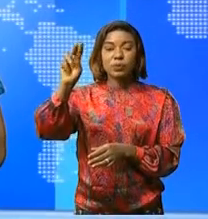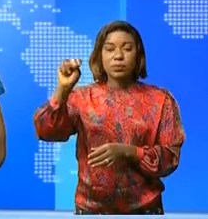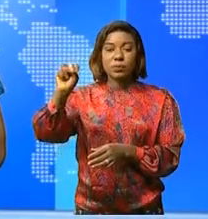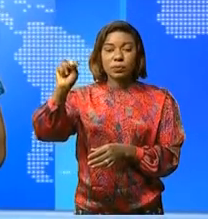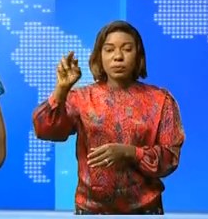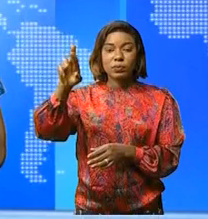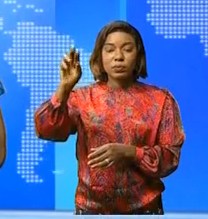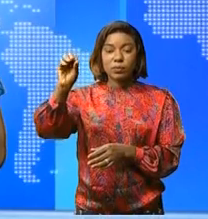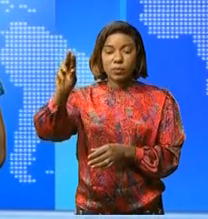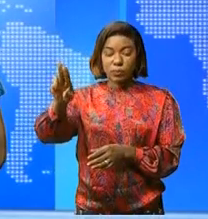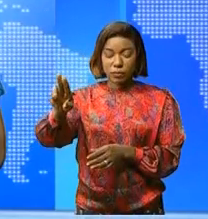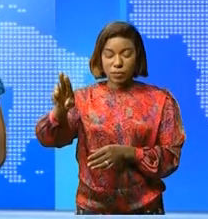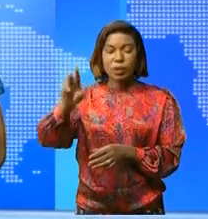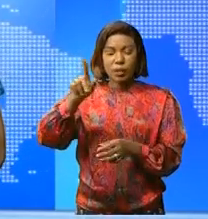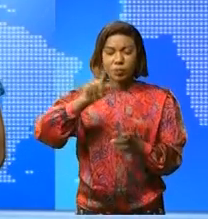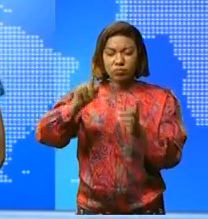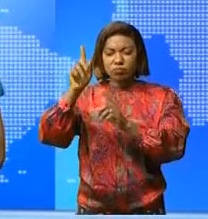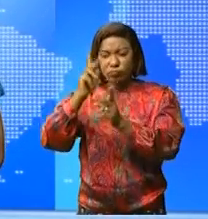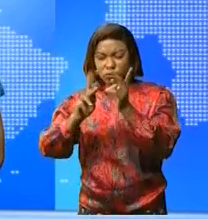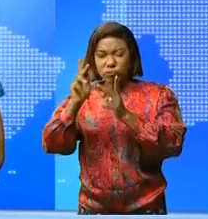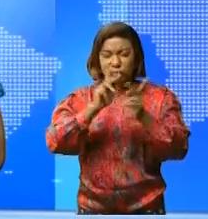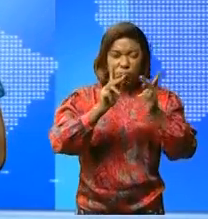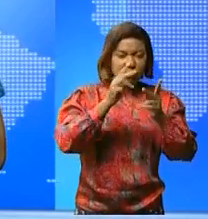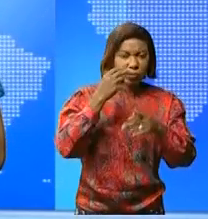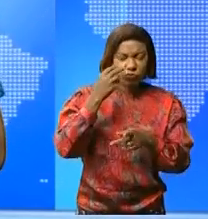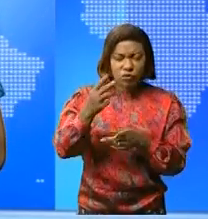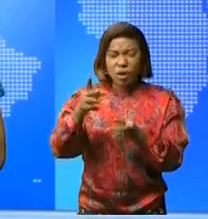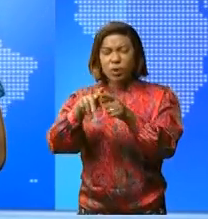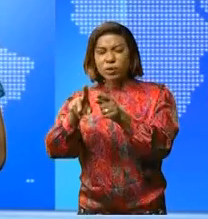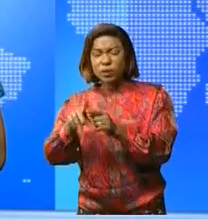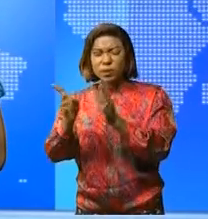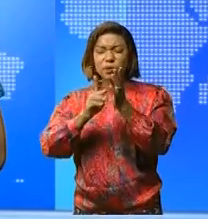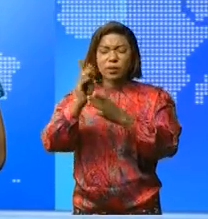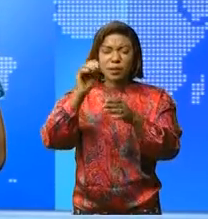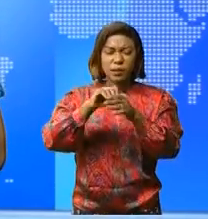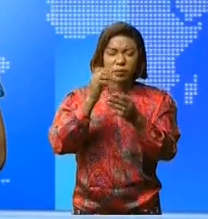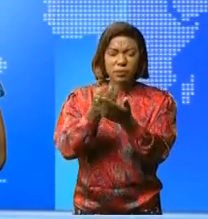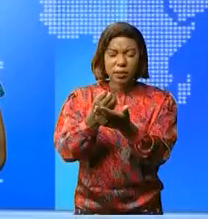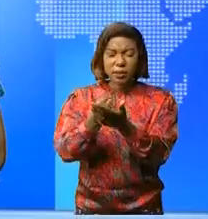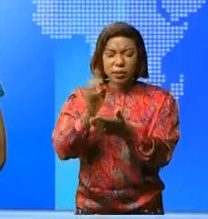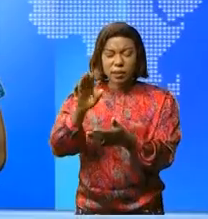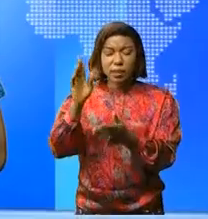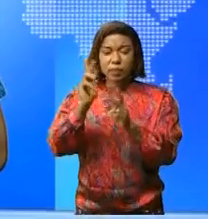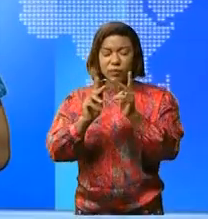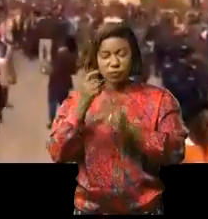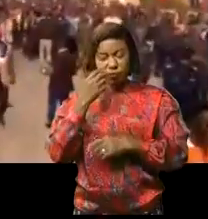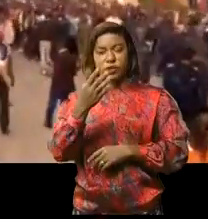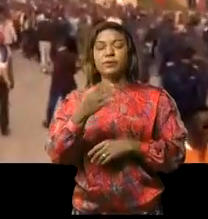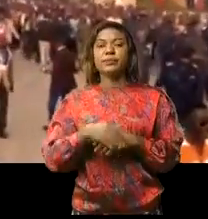les différentes couches sociales. Objectif, booster les développements, l'économie durable de sa province. C'est Dichala.